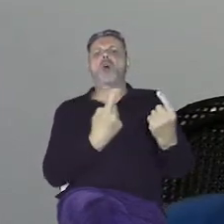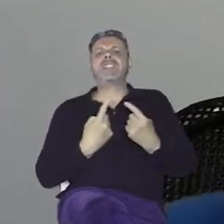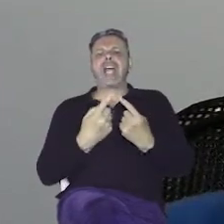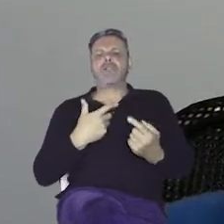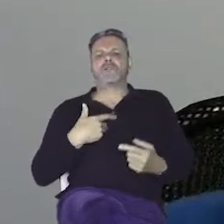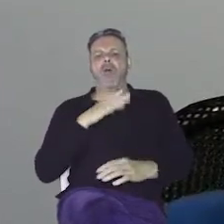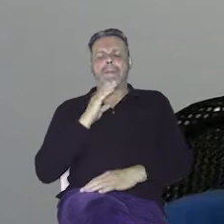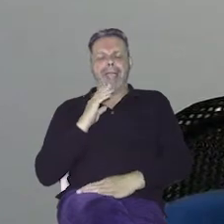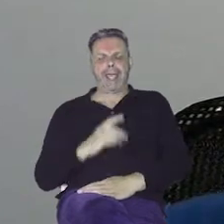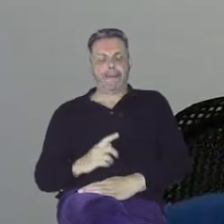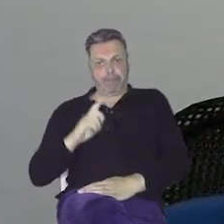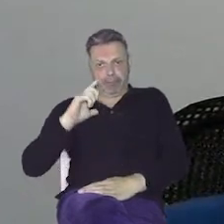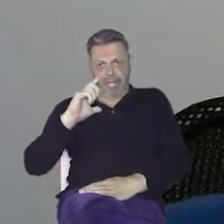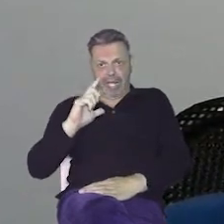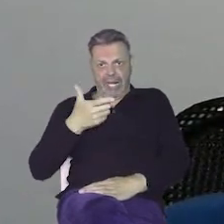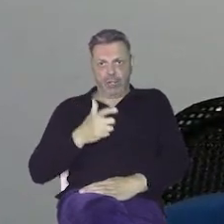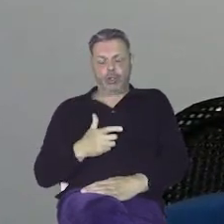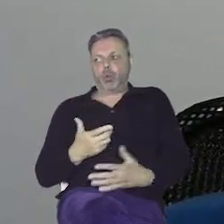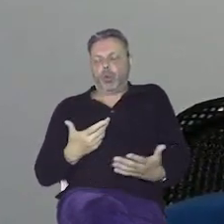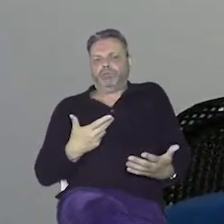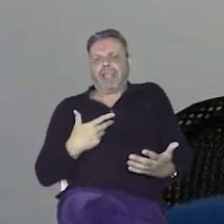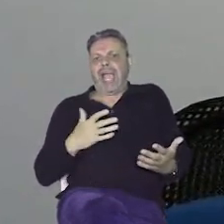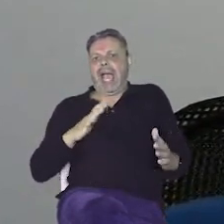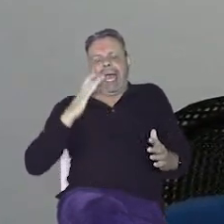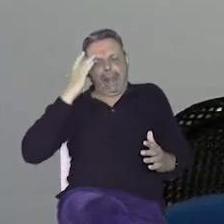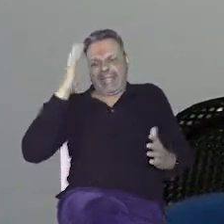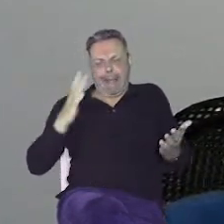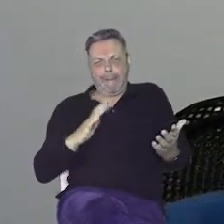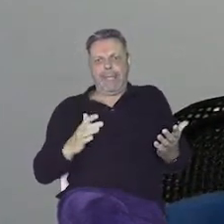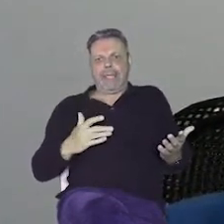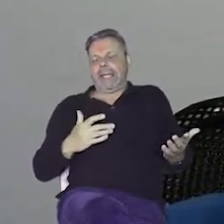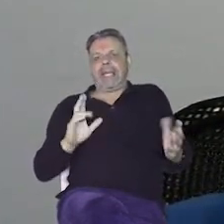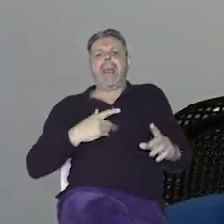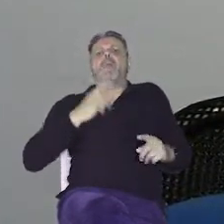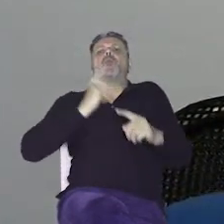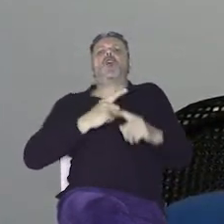majke. Drugu stranu nemam, ne mogu točno reći, jer znate kako je, ne